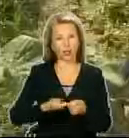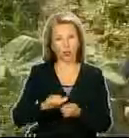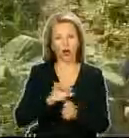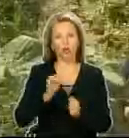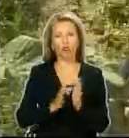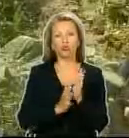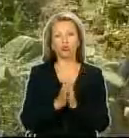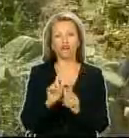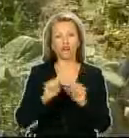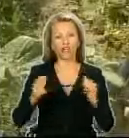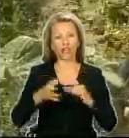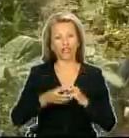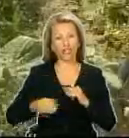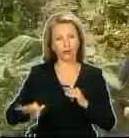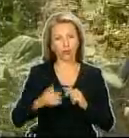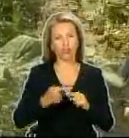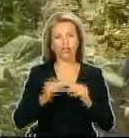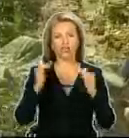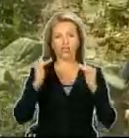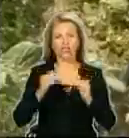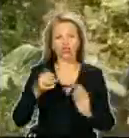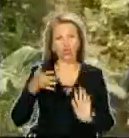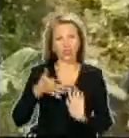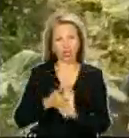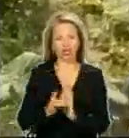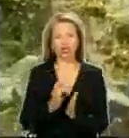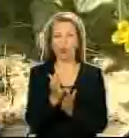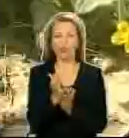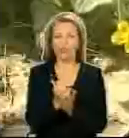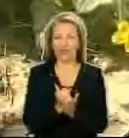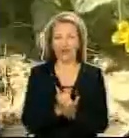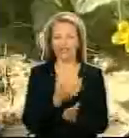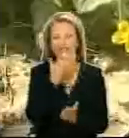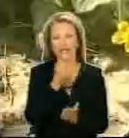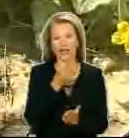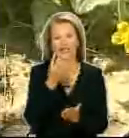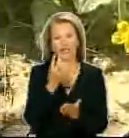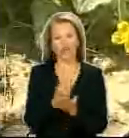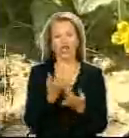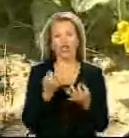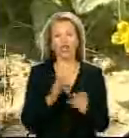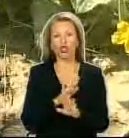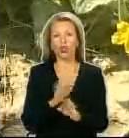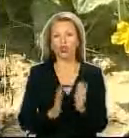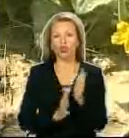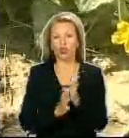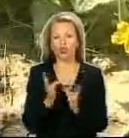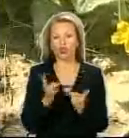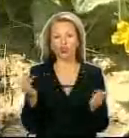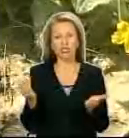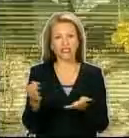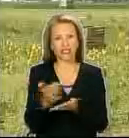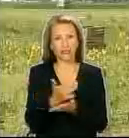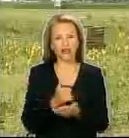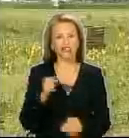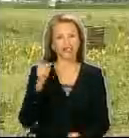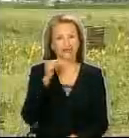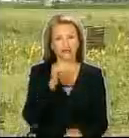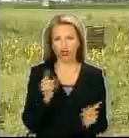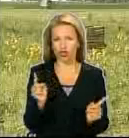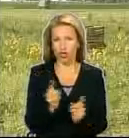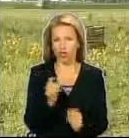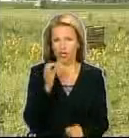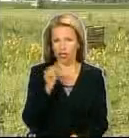выращивать в открытом грунте, что снижает затраты. Однако, чтобы сохранить товарный вид и не допустить роста огурца, его нужно собирать в очень сжатые сроки. А